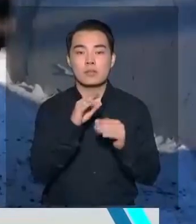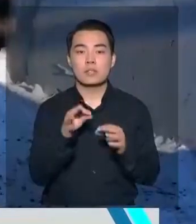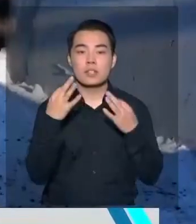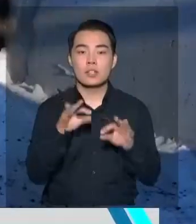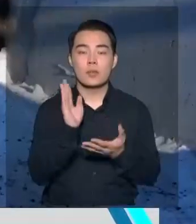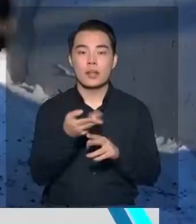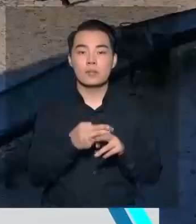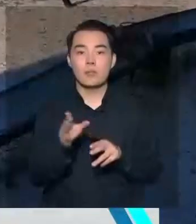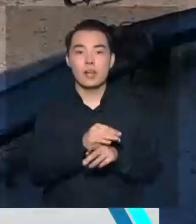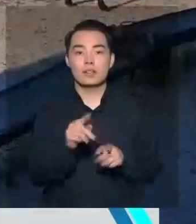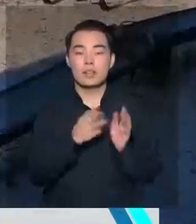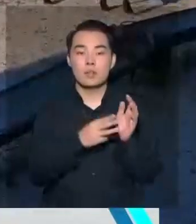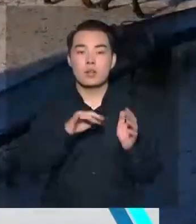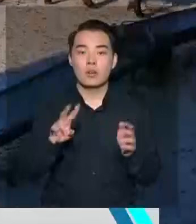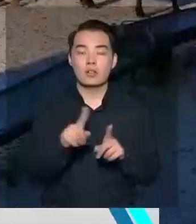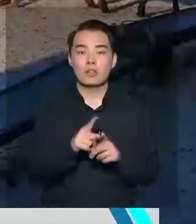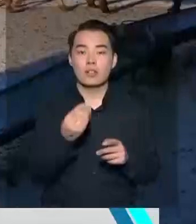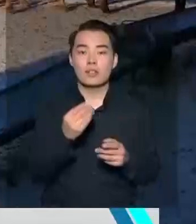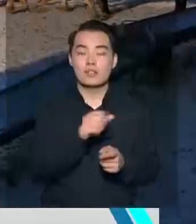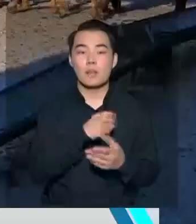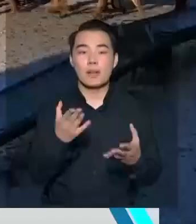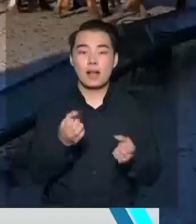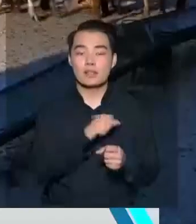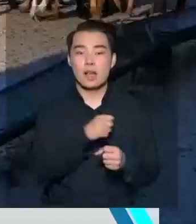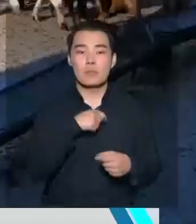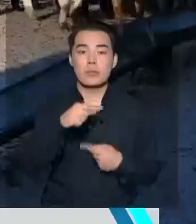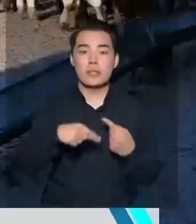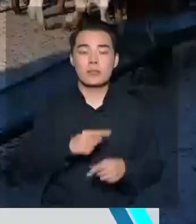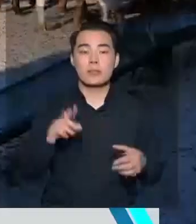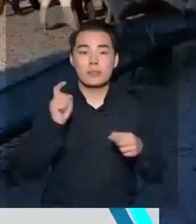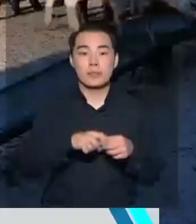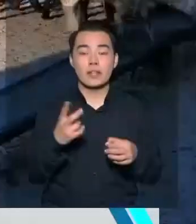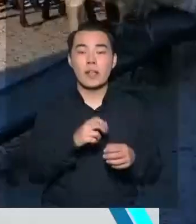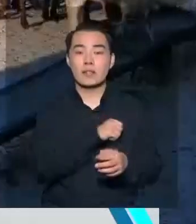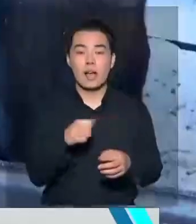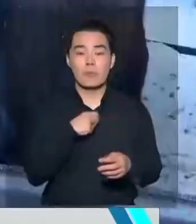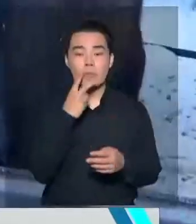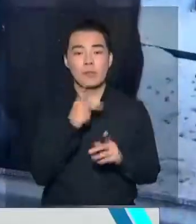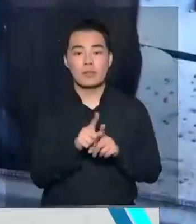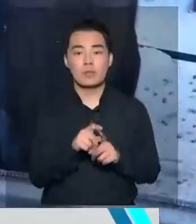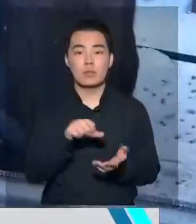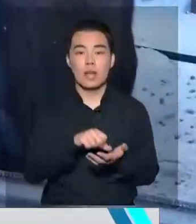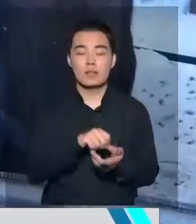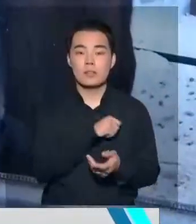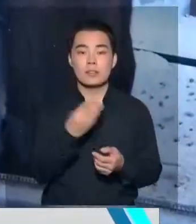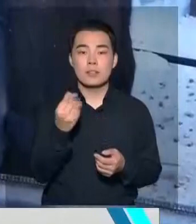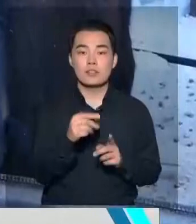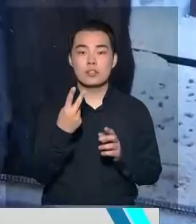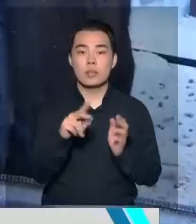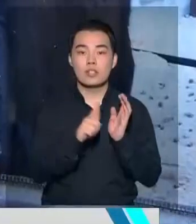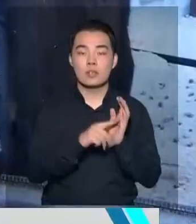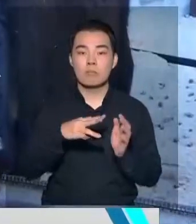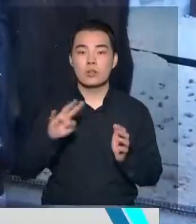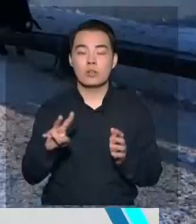миллионға жуық қаражат алу үшін ауыл тұрғыны жеке кәсіпкер ретінде тіркелуі тиіс. Ал кооперативтерге тиесілі қаражат 27